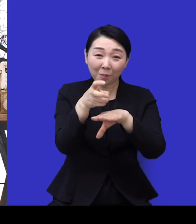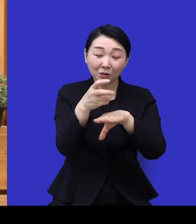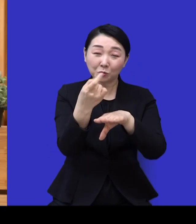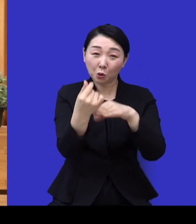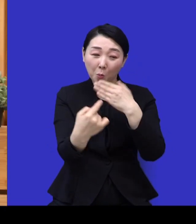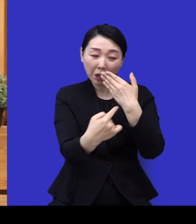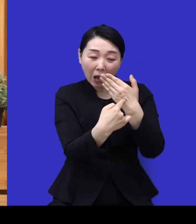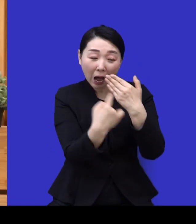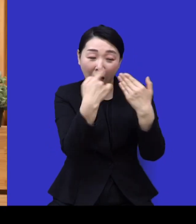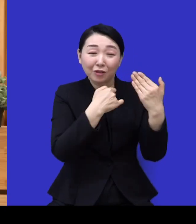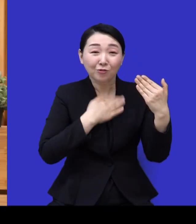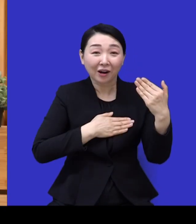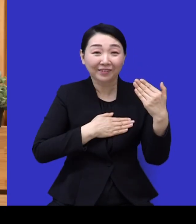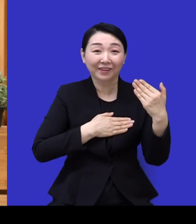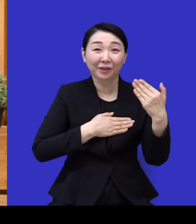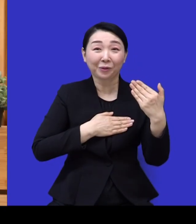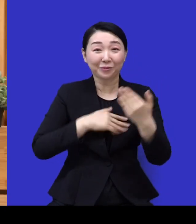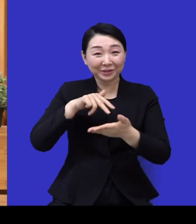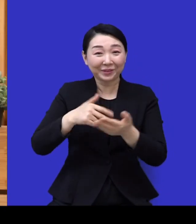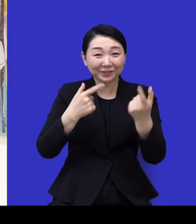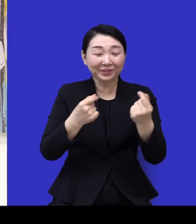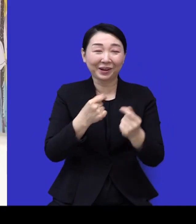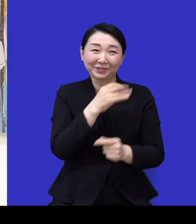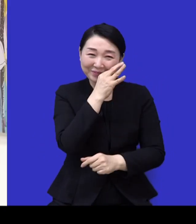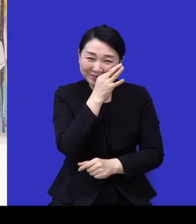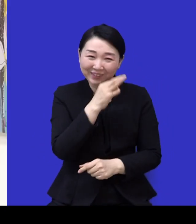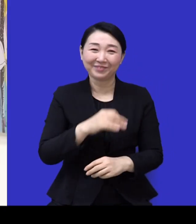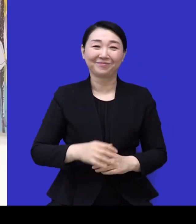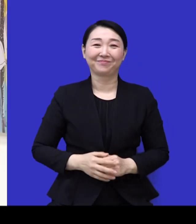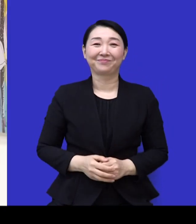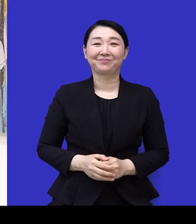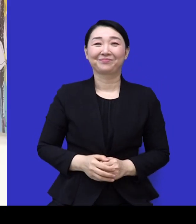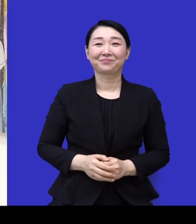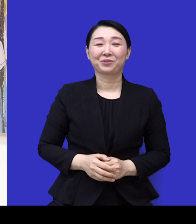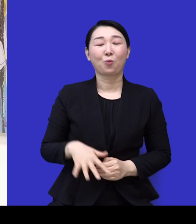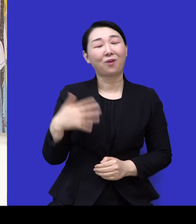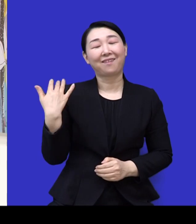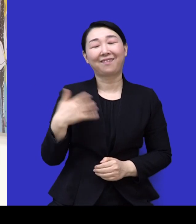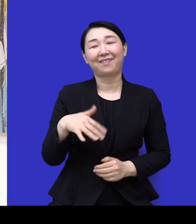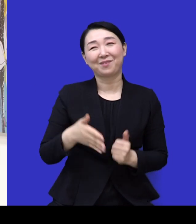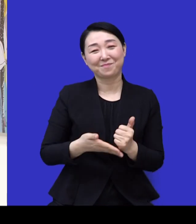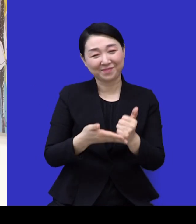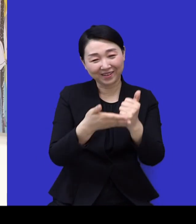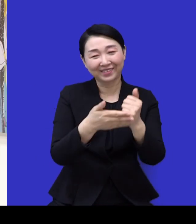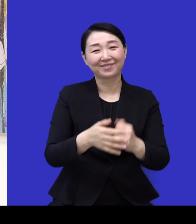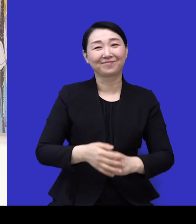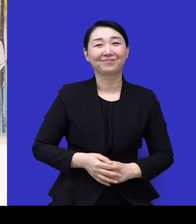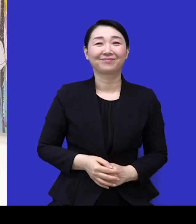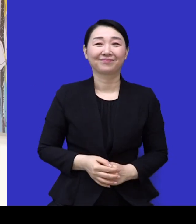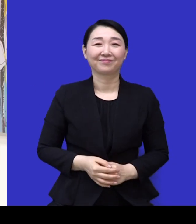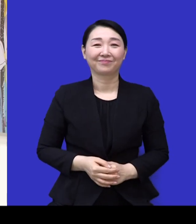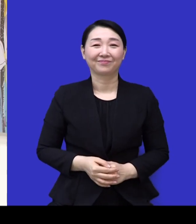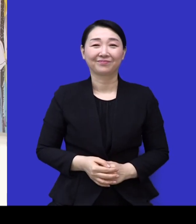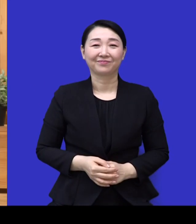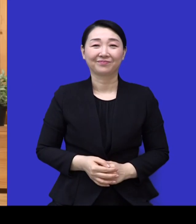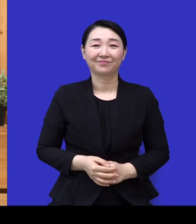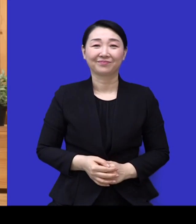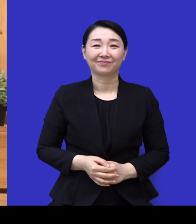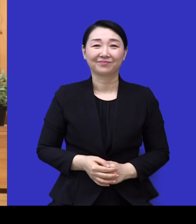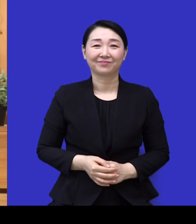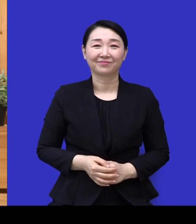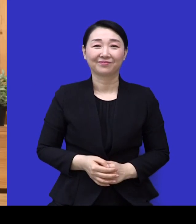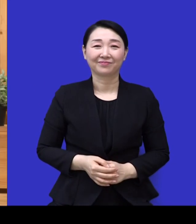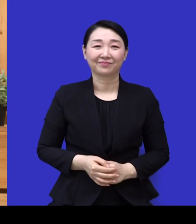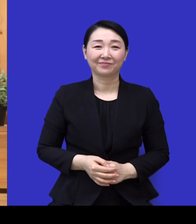거기인 줄 알았거든요. 예, 저희도 정말 너무 부끄럽습니다. 아닙니다. 아유 대단하신 일을 아니고요. 하시고 계시네요. 아닙니다. 지금 정말